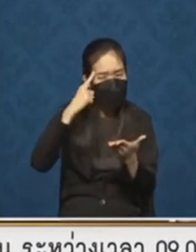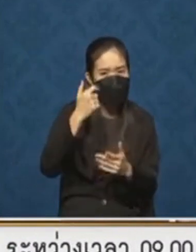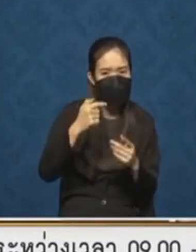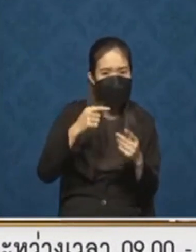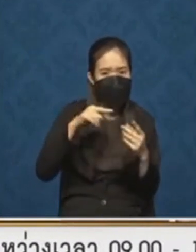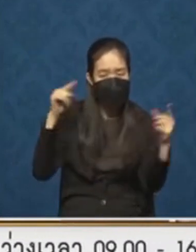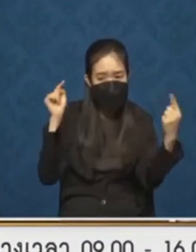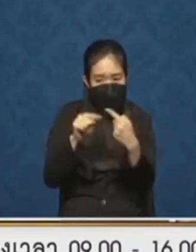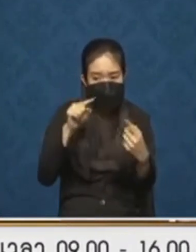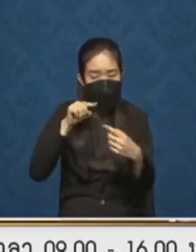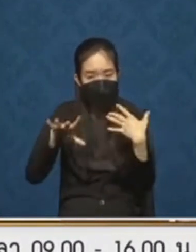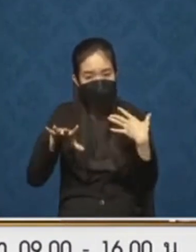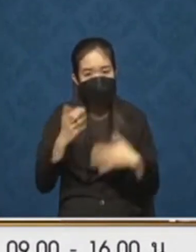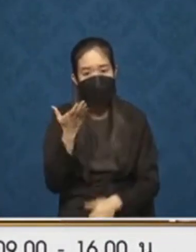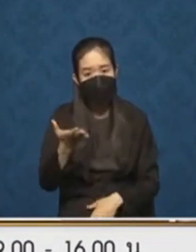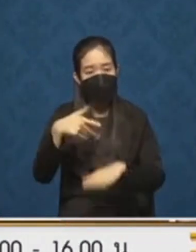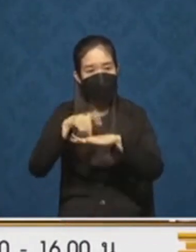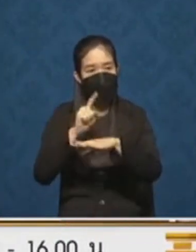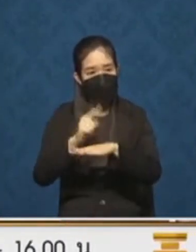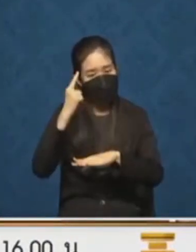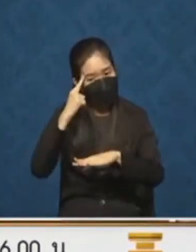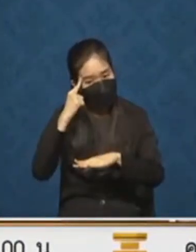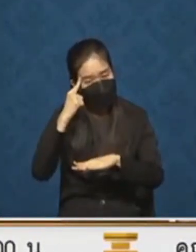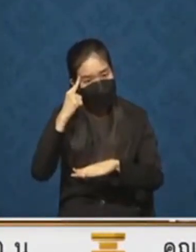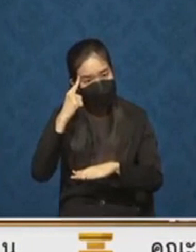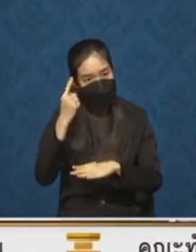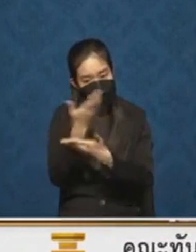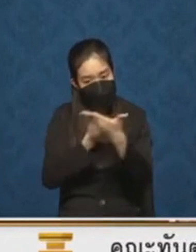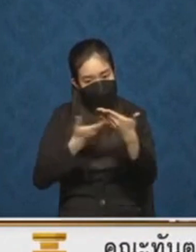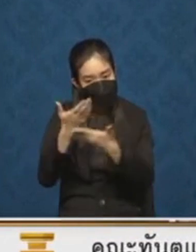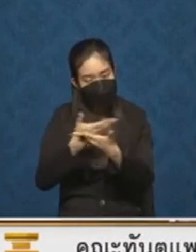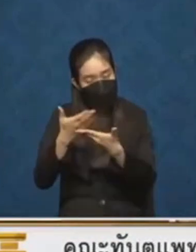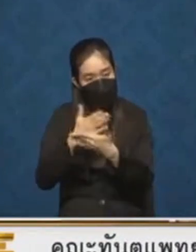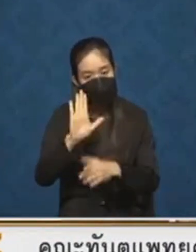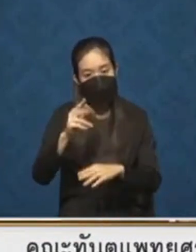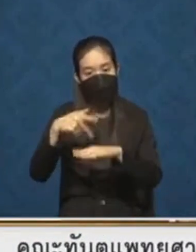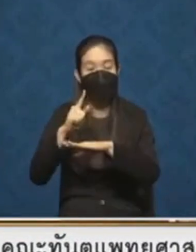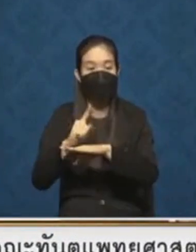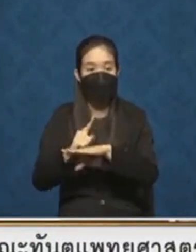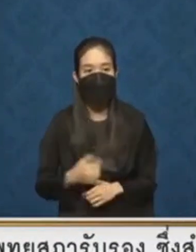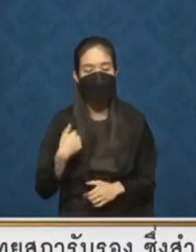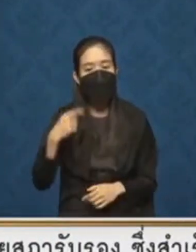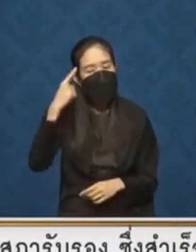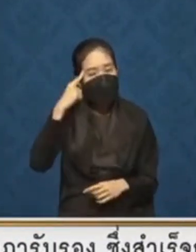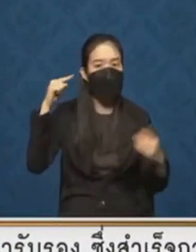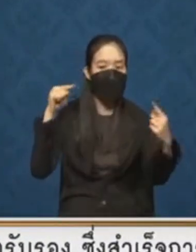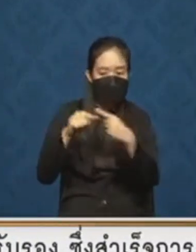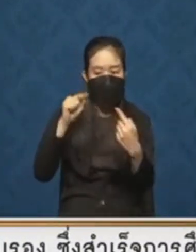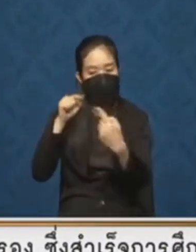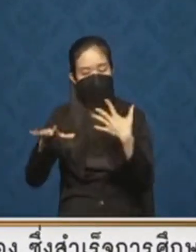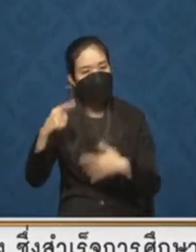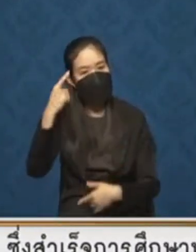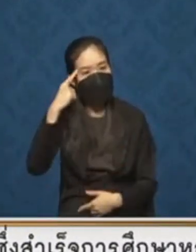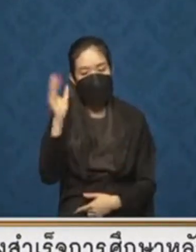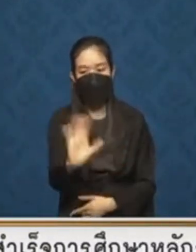ตกต่ำให้มากรักเลย คุณชวนกเลยต้หยุดเบรกแล้บอกวาเอาอย่นี้เมื่อมผู้เสนอให้นองคประชุม มีกเสนอยะติตองตั